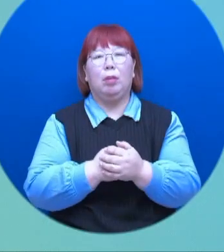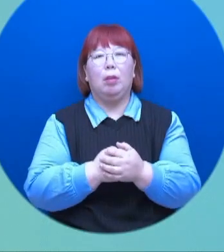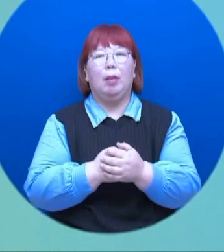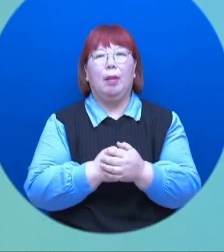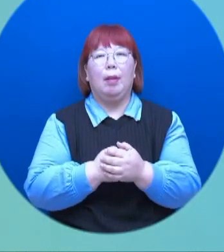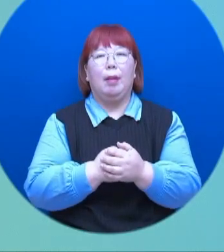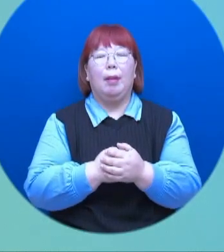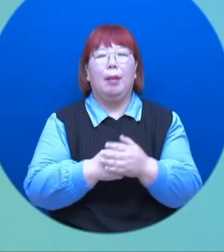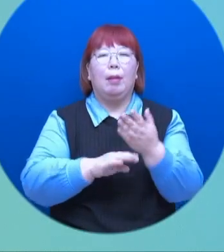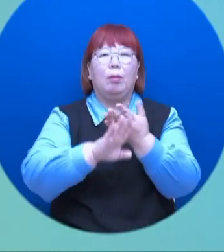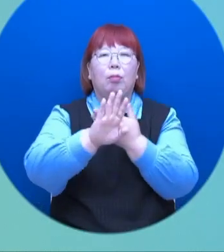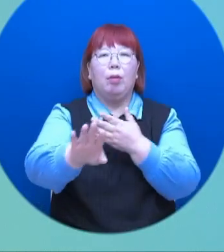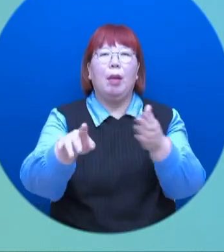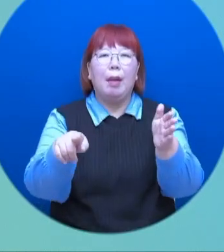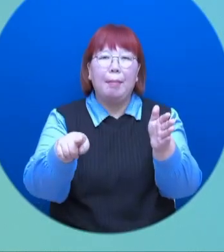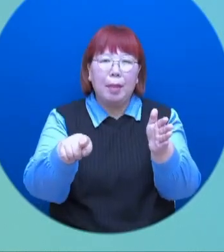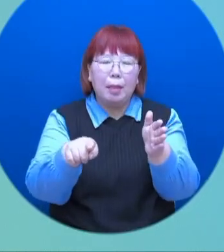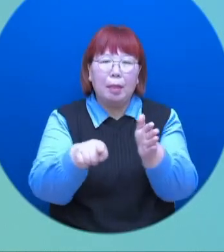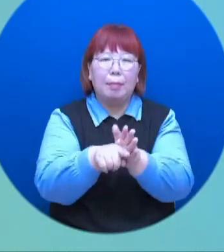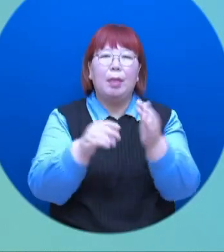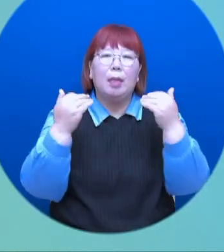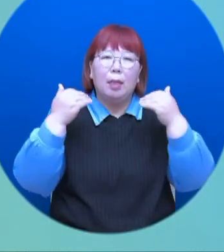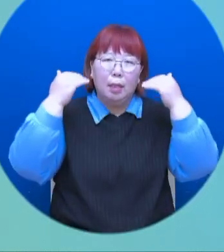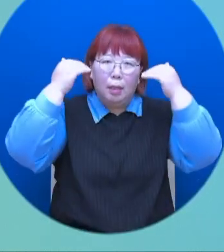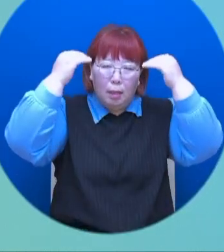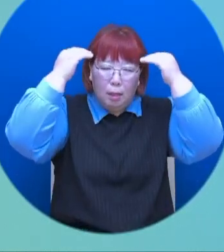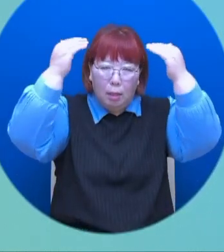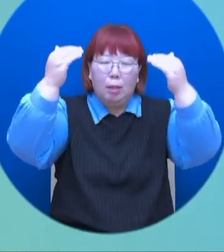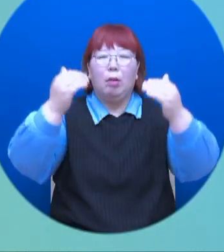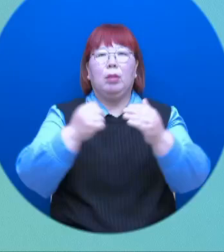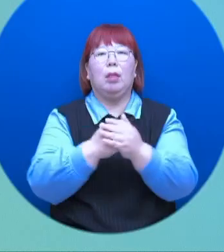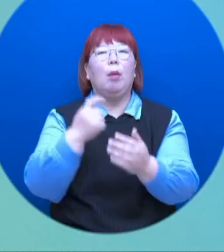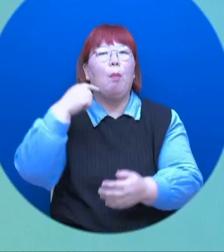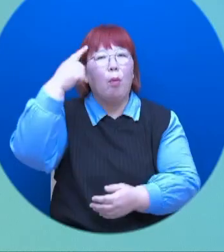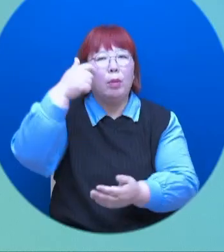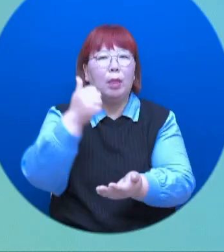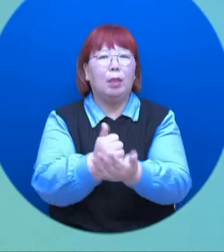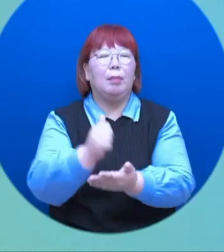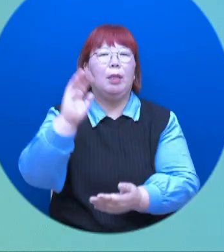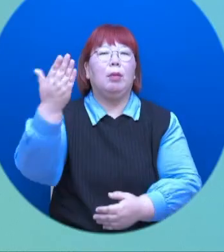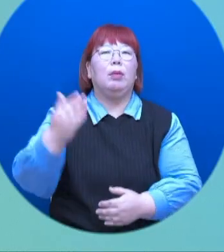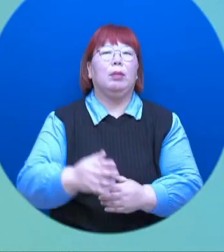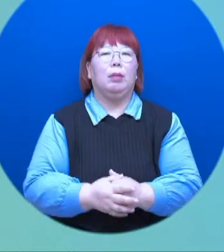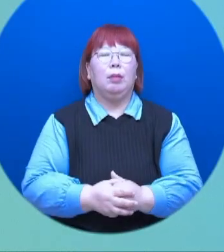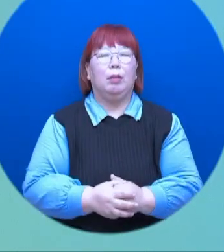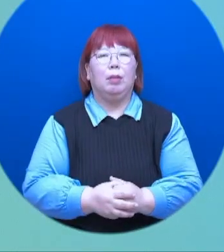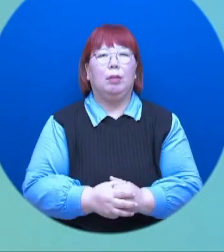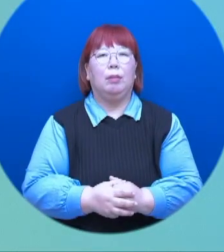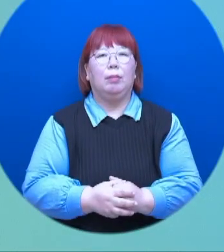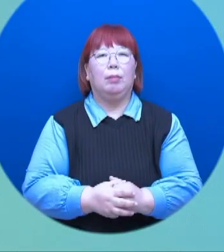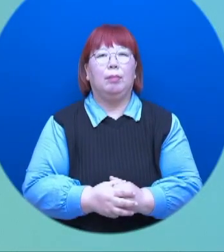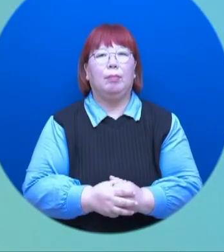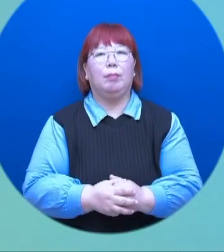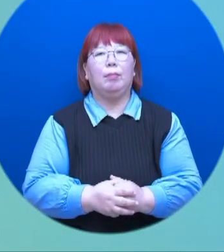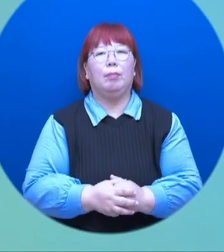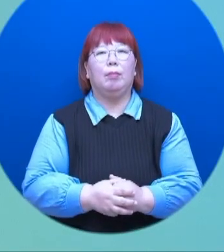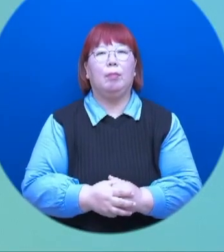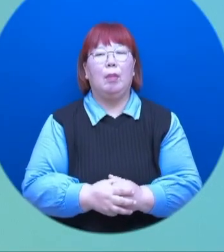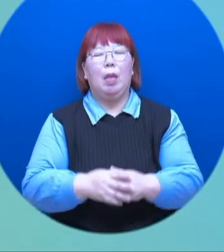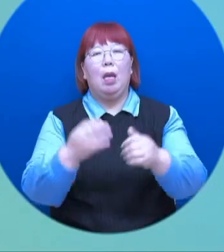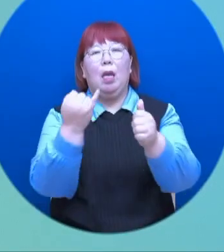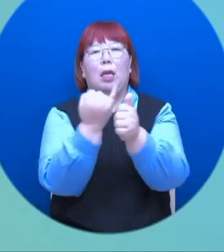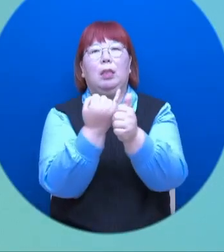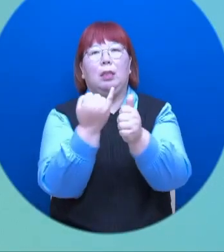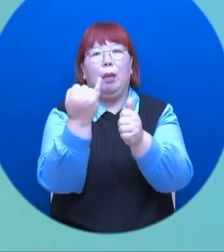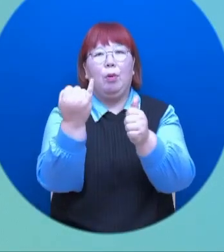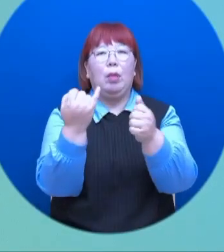그리고 그의 믿음이 말씀 안에서 성장하고 목사가 되어졌어요. 사모님과 함께